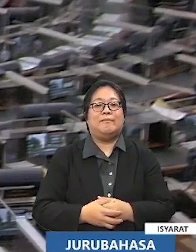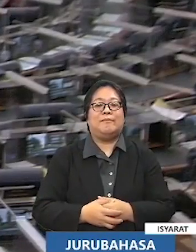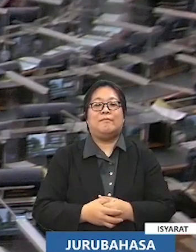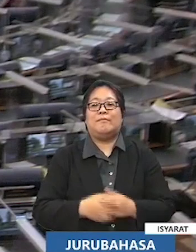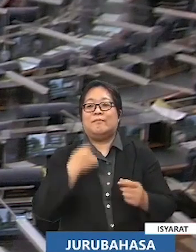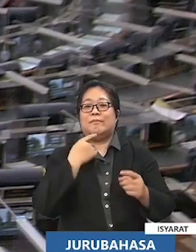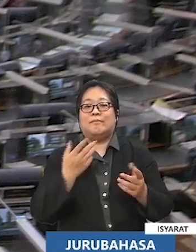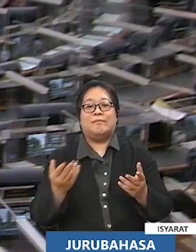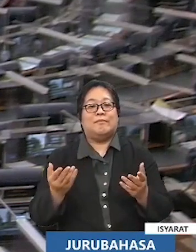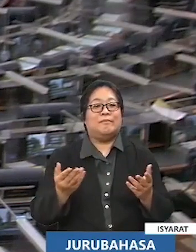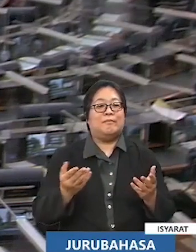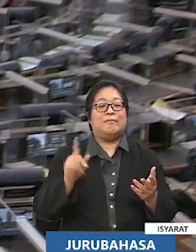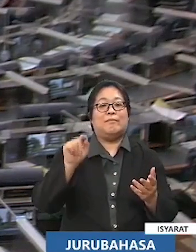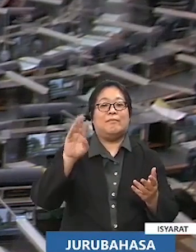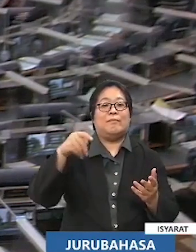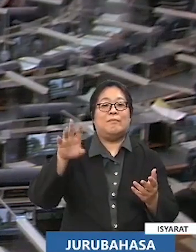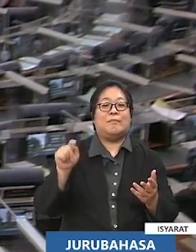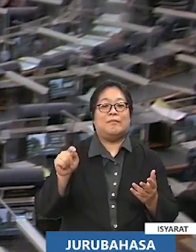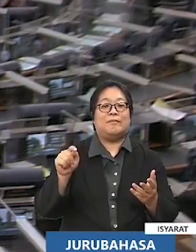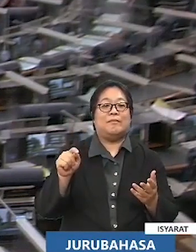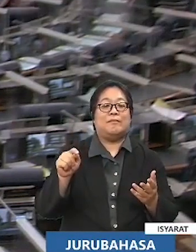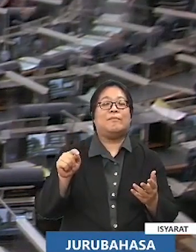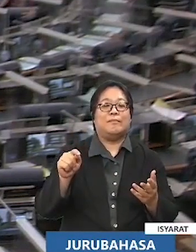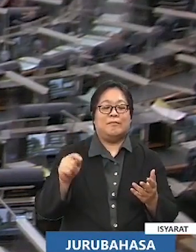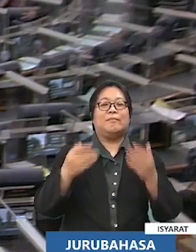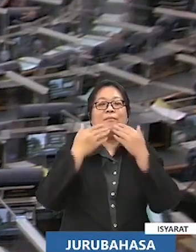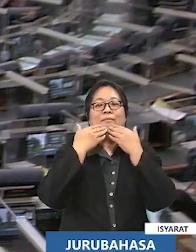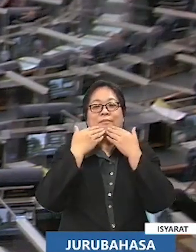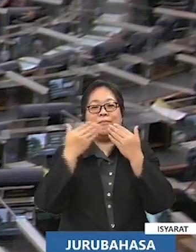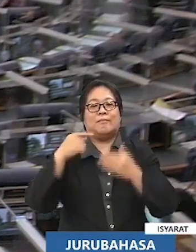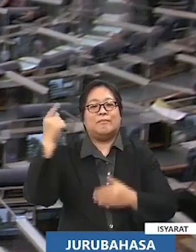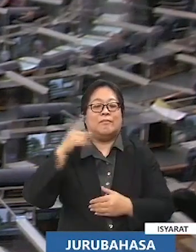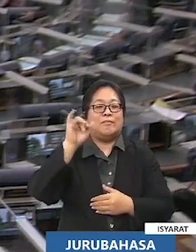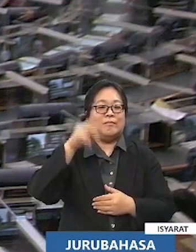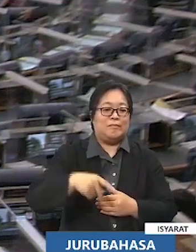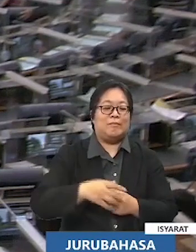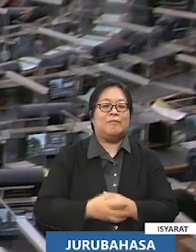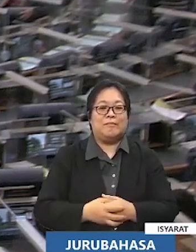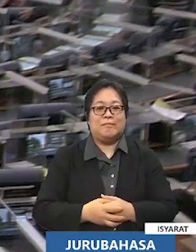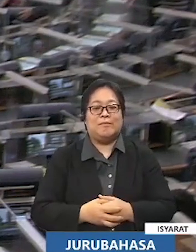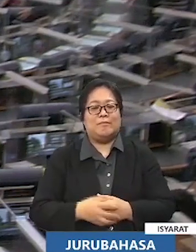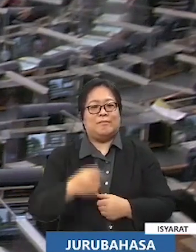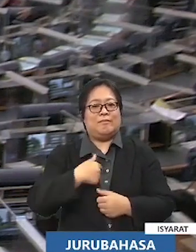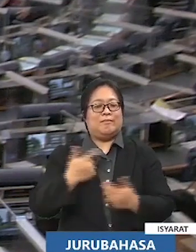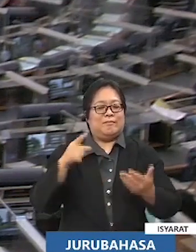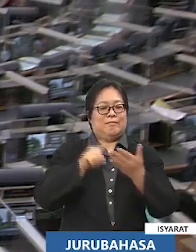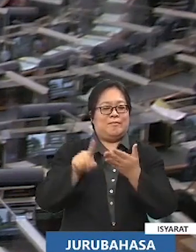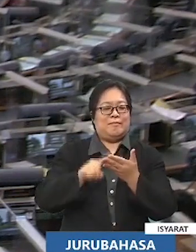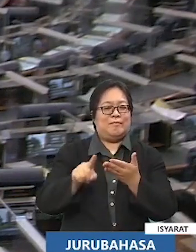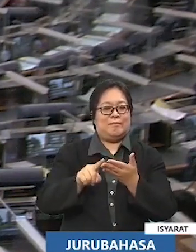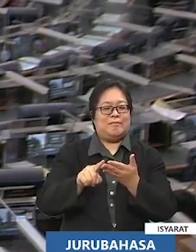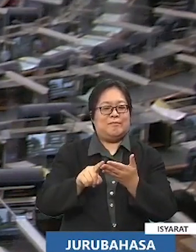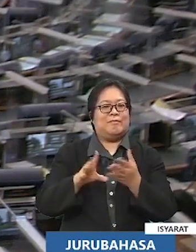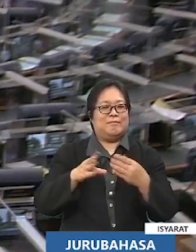cepet di tempat ya terimakasih ketua yang dipertua saya meneliti